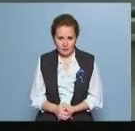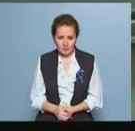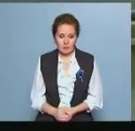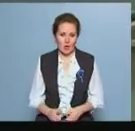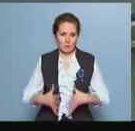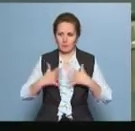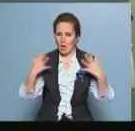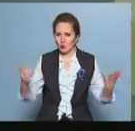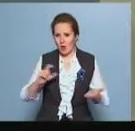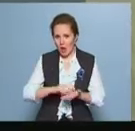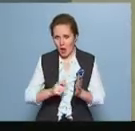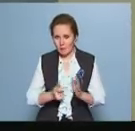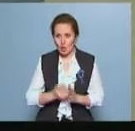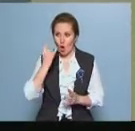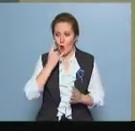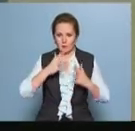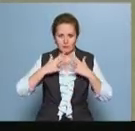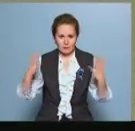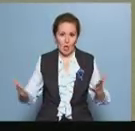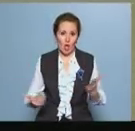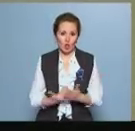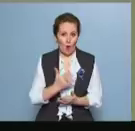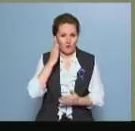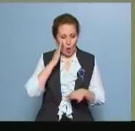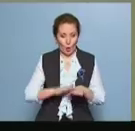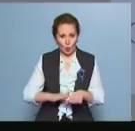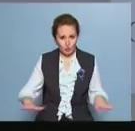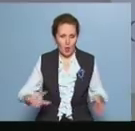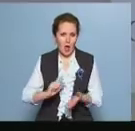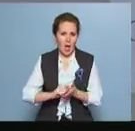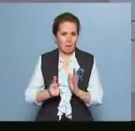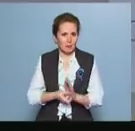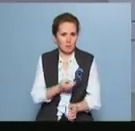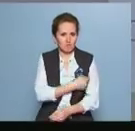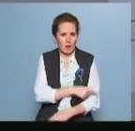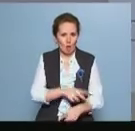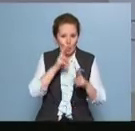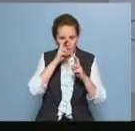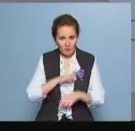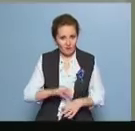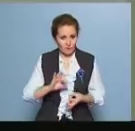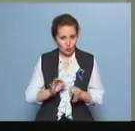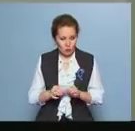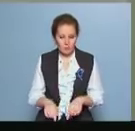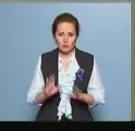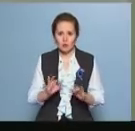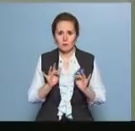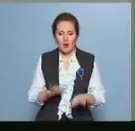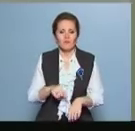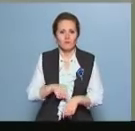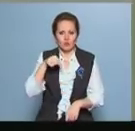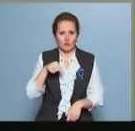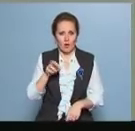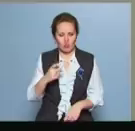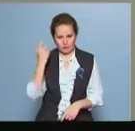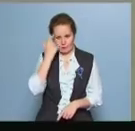Просторные кабинеты, широкие окна, новые кушетки. Так выглядит кабинет медицинского освидетельствования в Ижевске. Здесь будут приводить в чувство тех, кто перебрал,